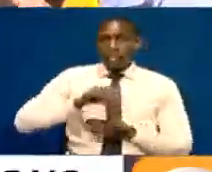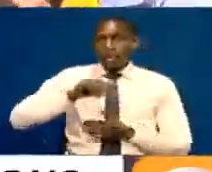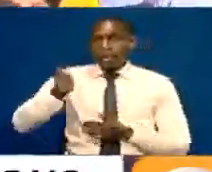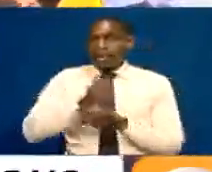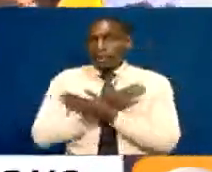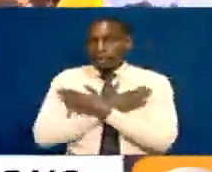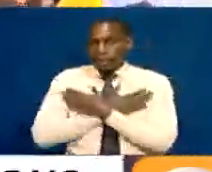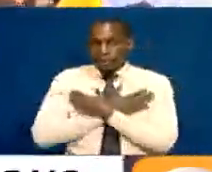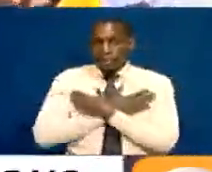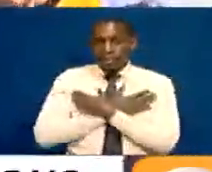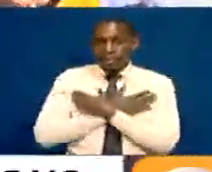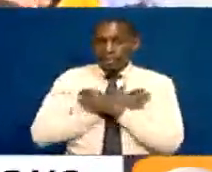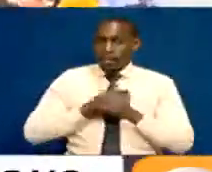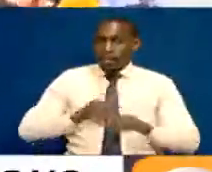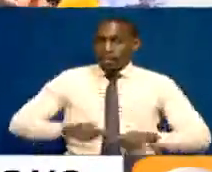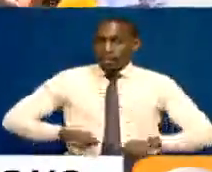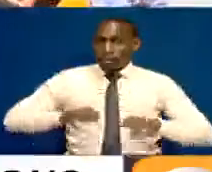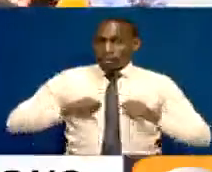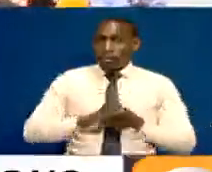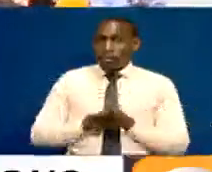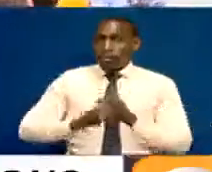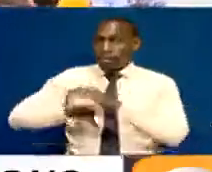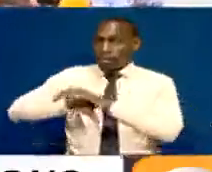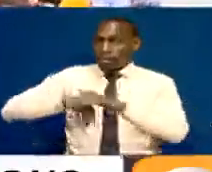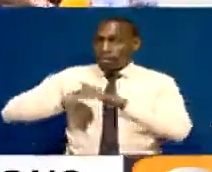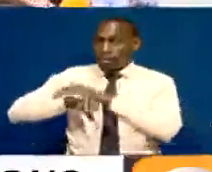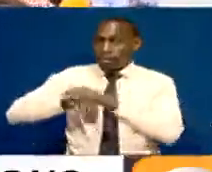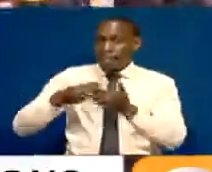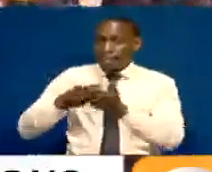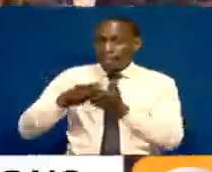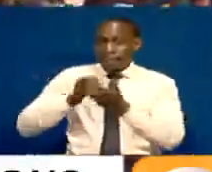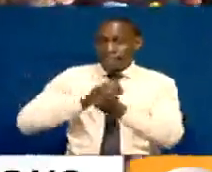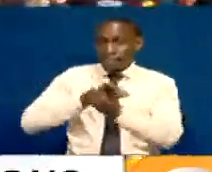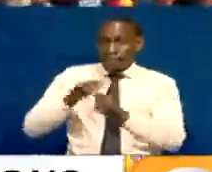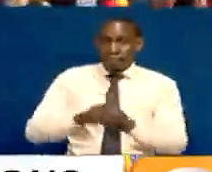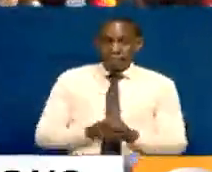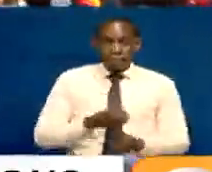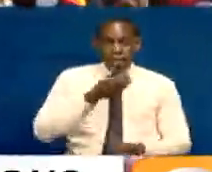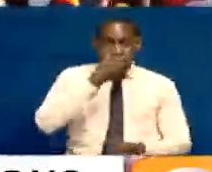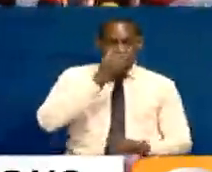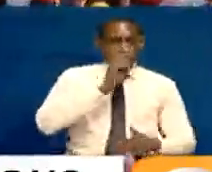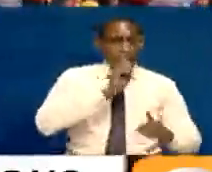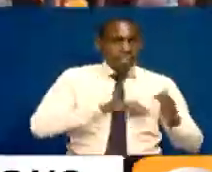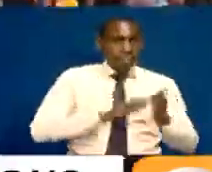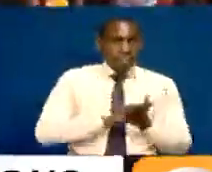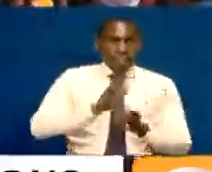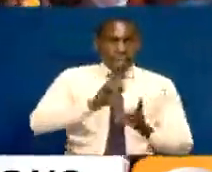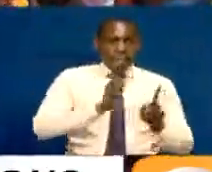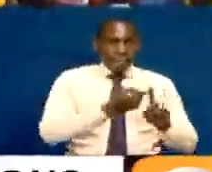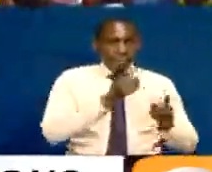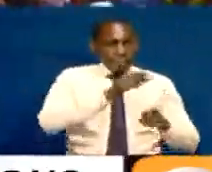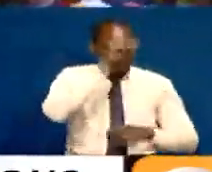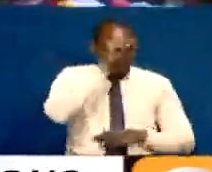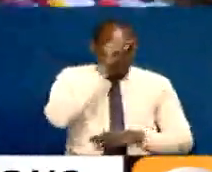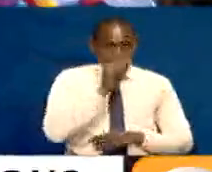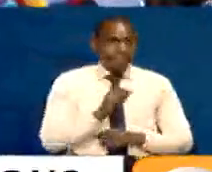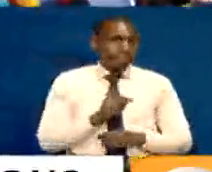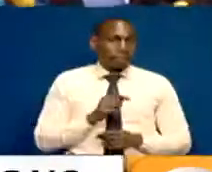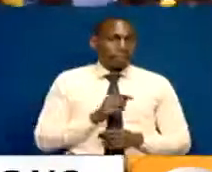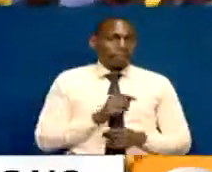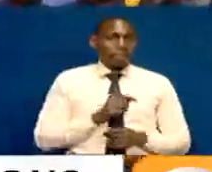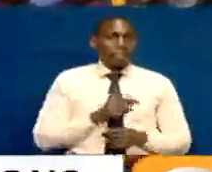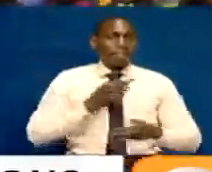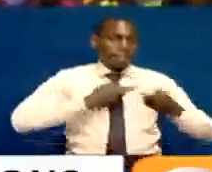washirika wenu wakubwa ndio wameiba hiyo pesa ya COVID. Ruto saying the Kenya Kwanza administration